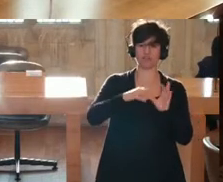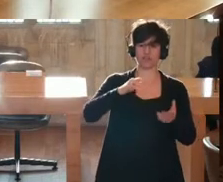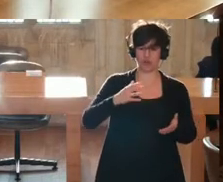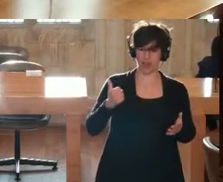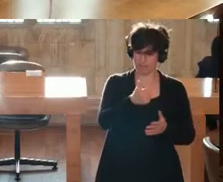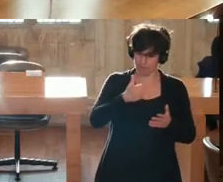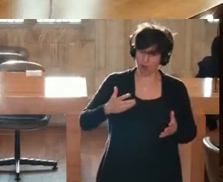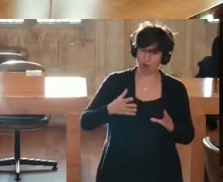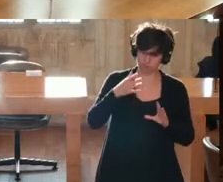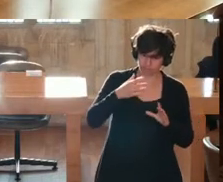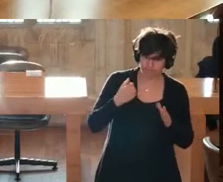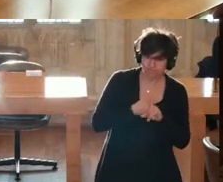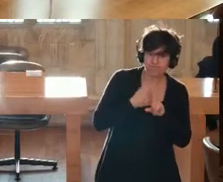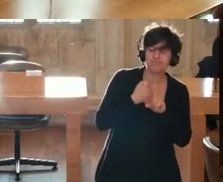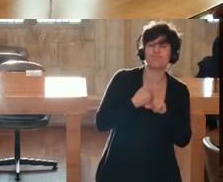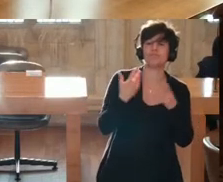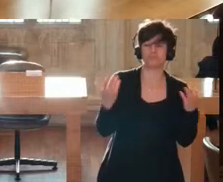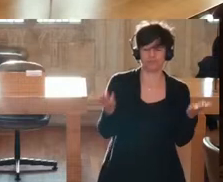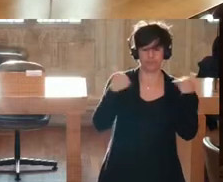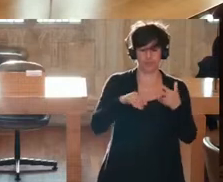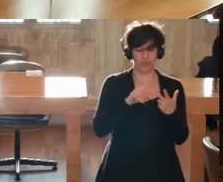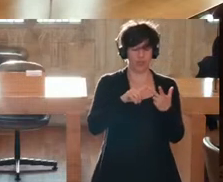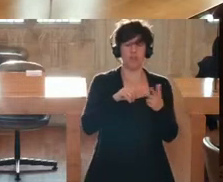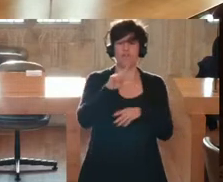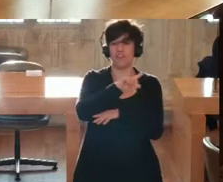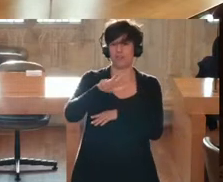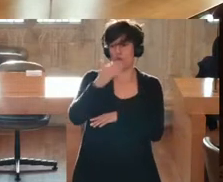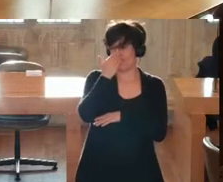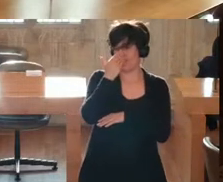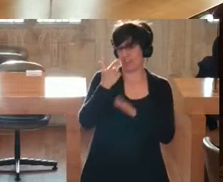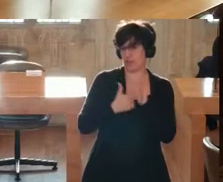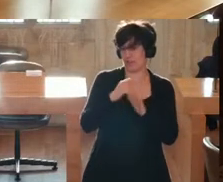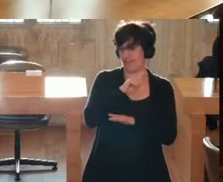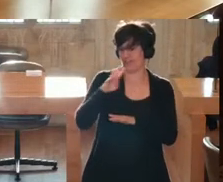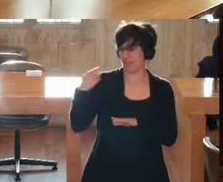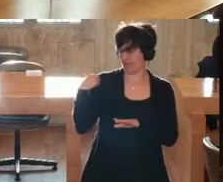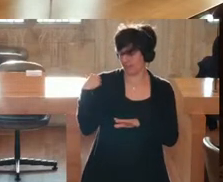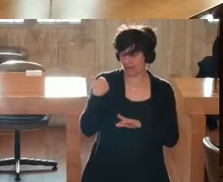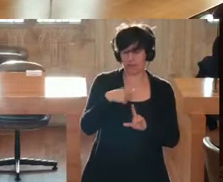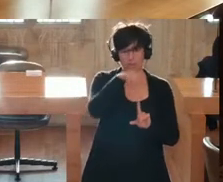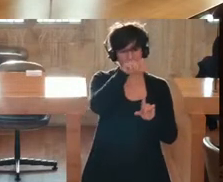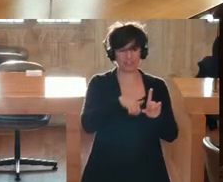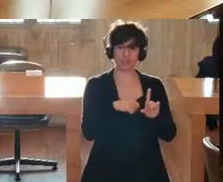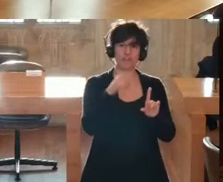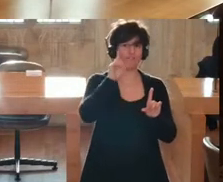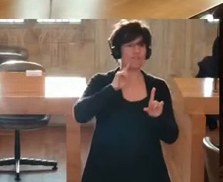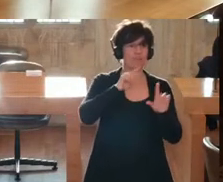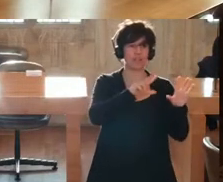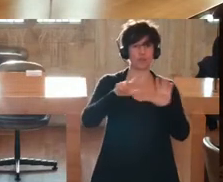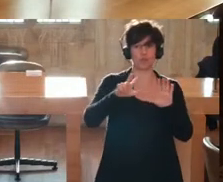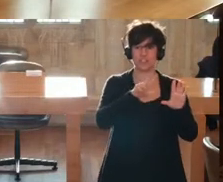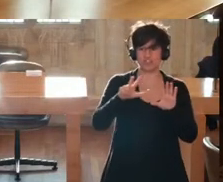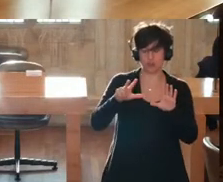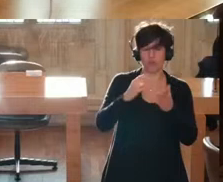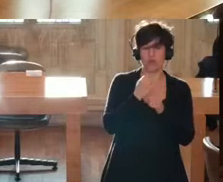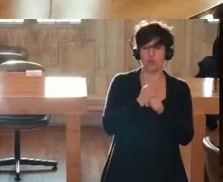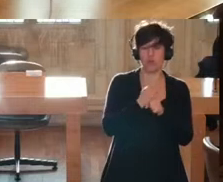Nous avons également perdu le 23 février 2024, elle avait 88 ans, Madame Marie-Joseph